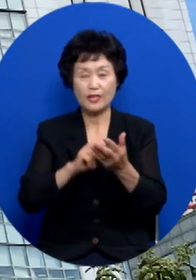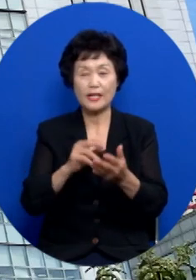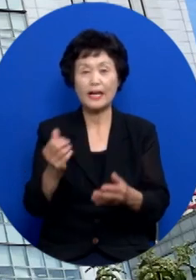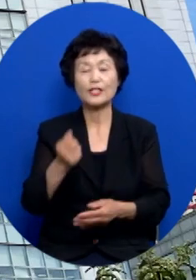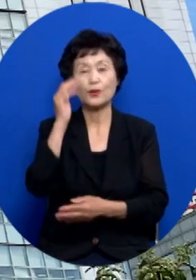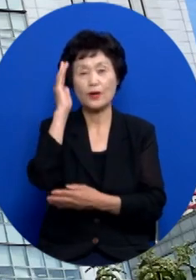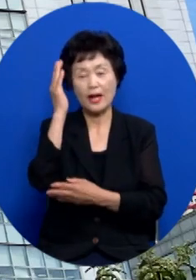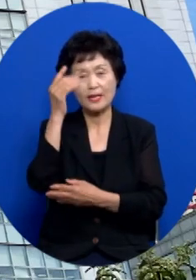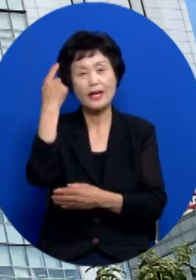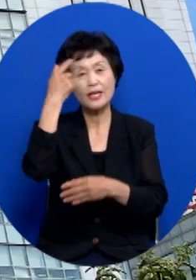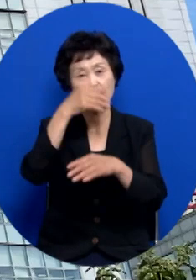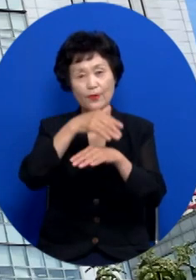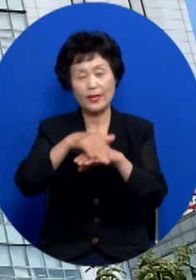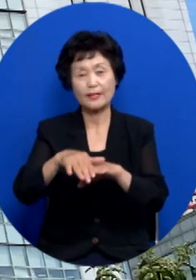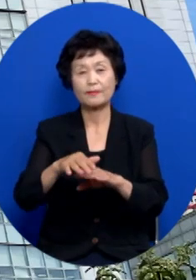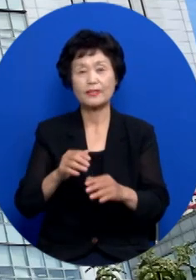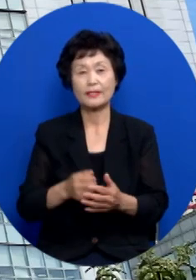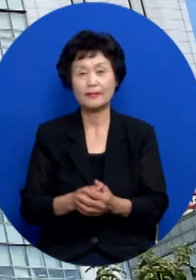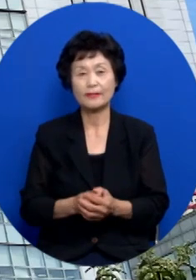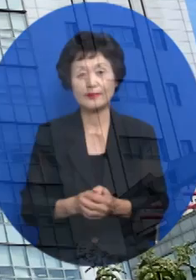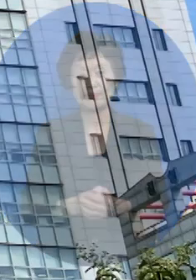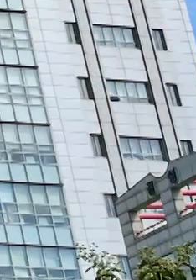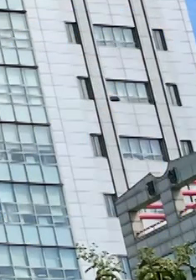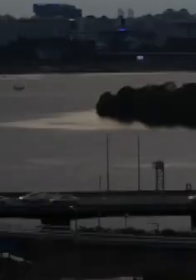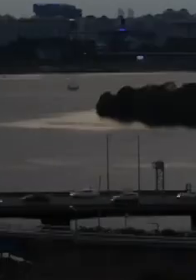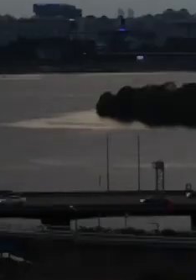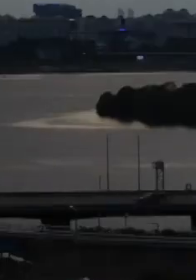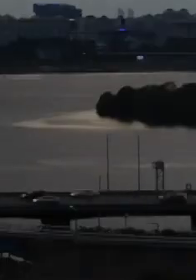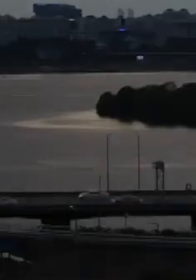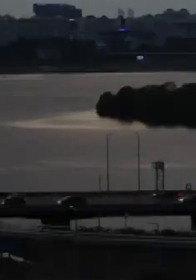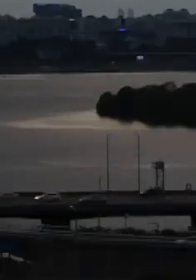예정입니다. 지금까지 오늘의 주요 단신이었습니다.